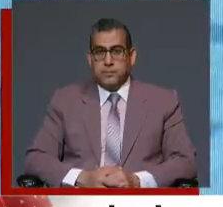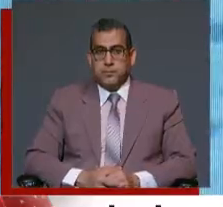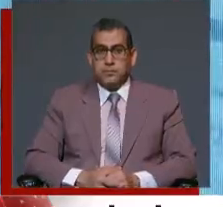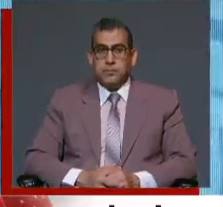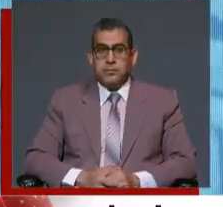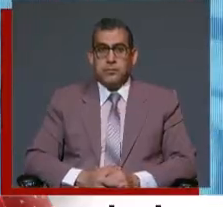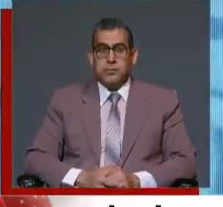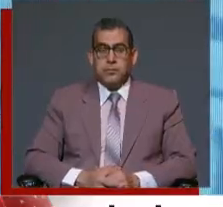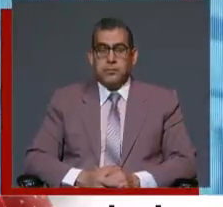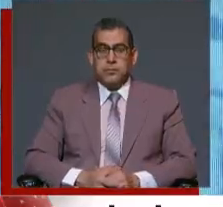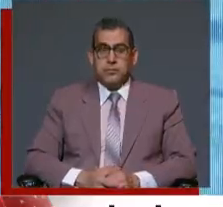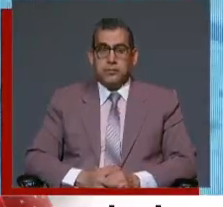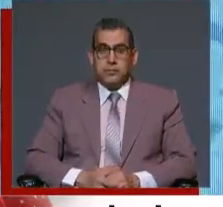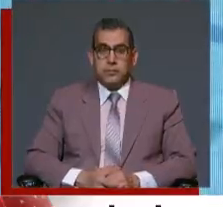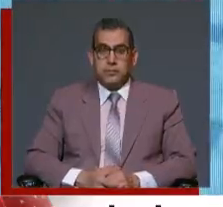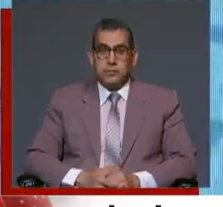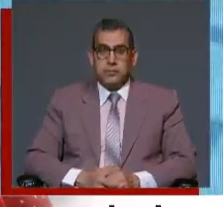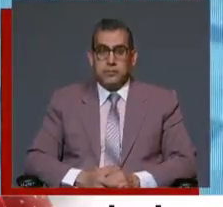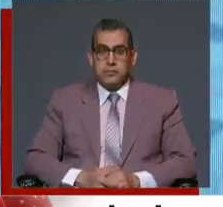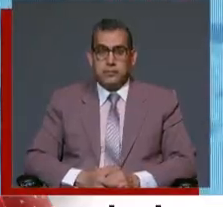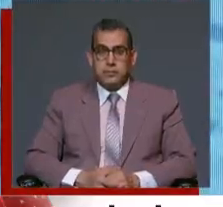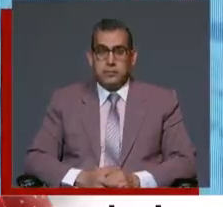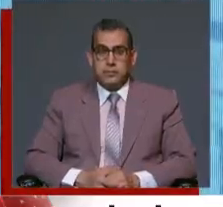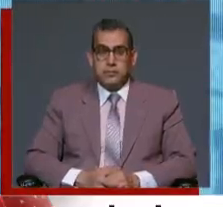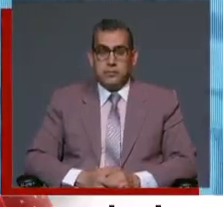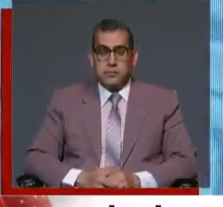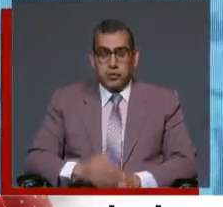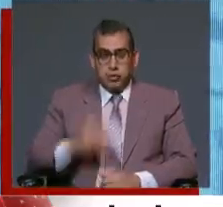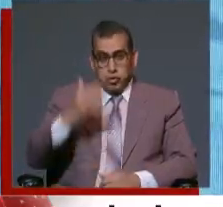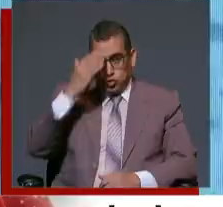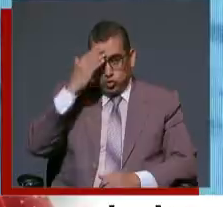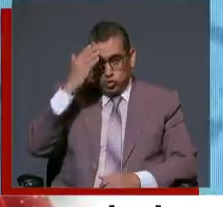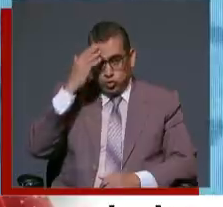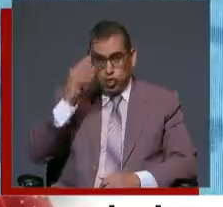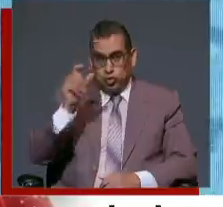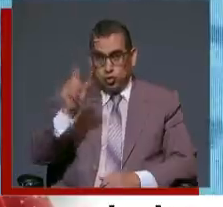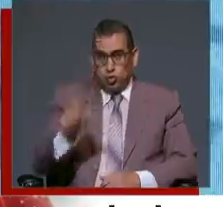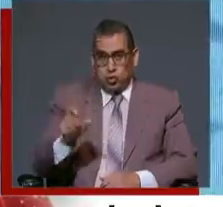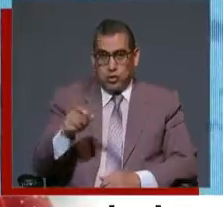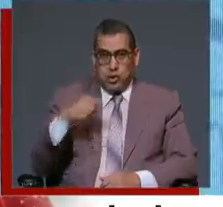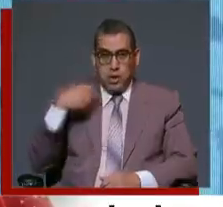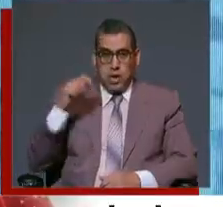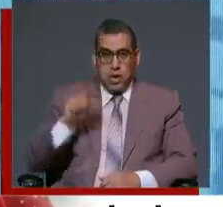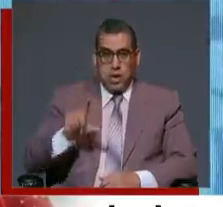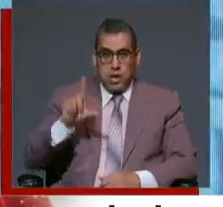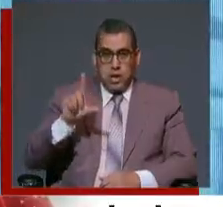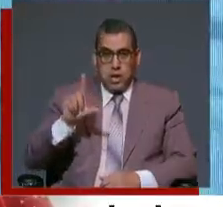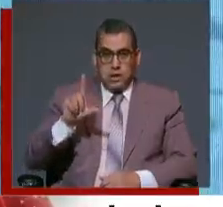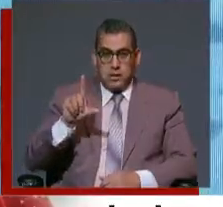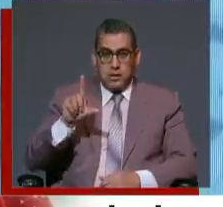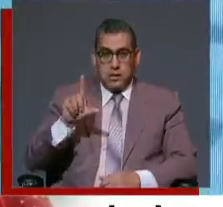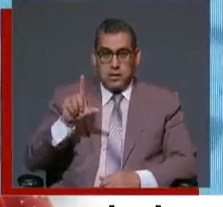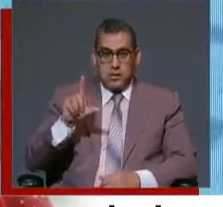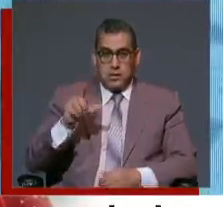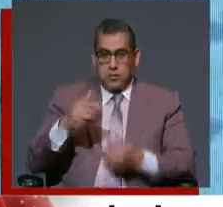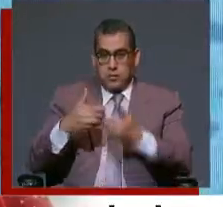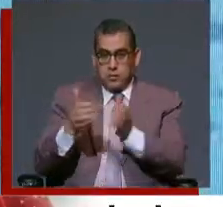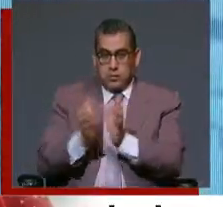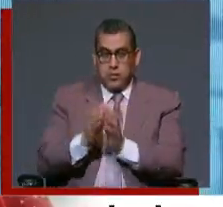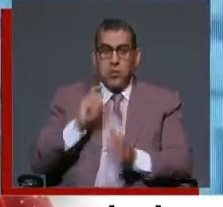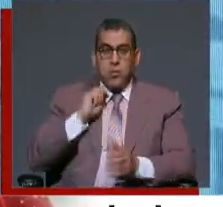Thank you, Honorable Chairperson of the Boards of Governors. شكرا للسيد رئيس مجالس